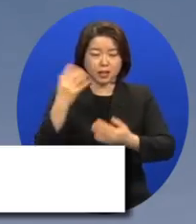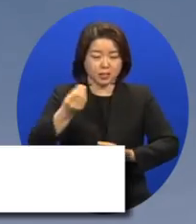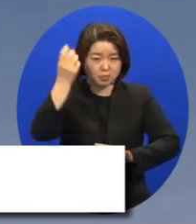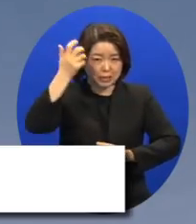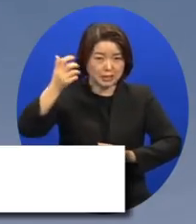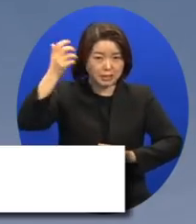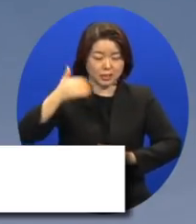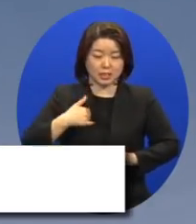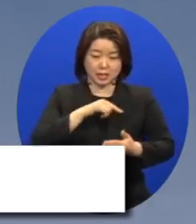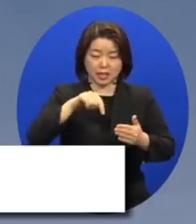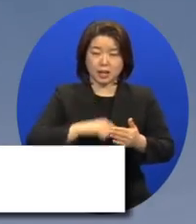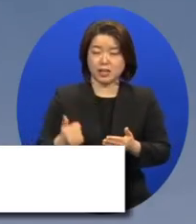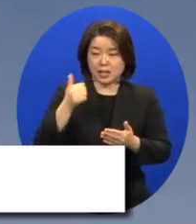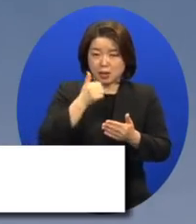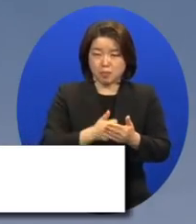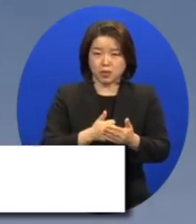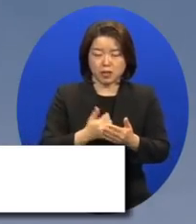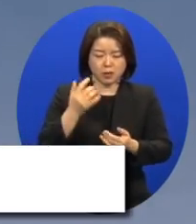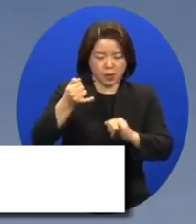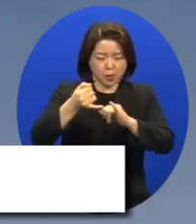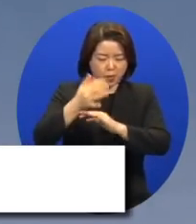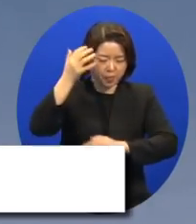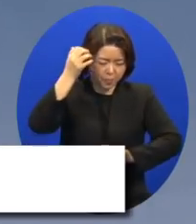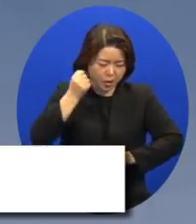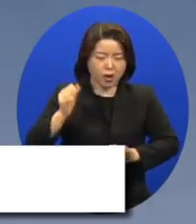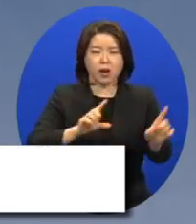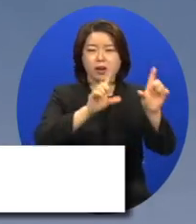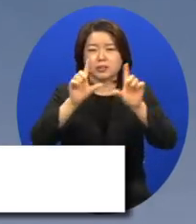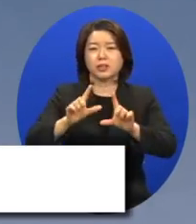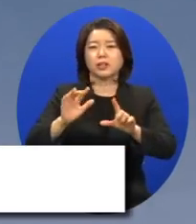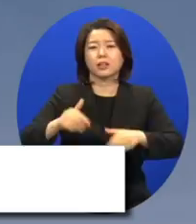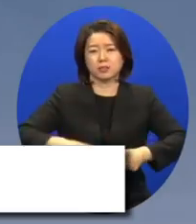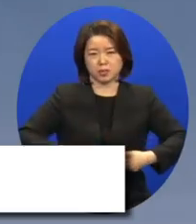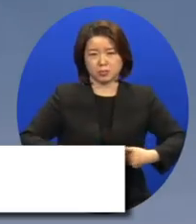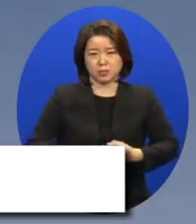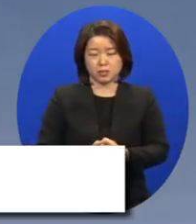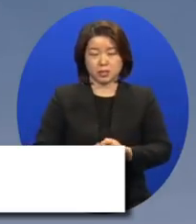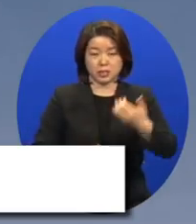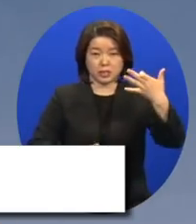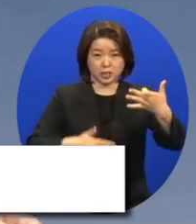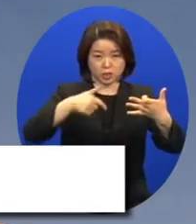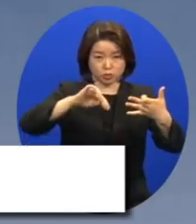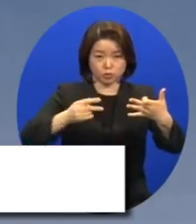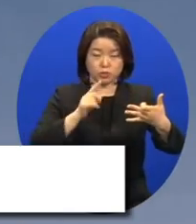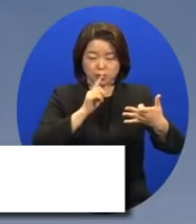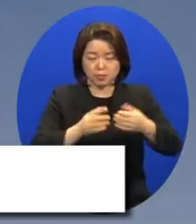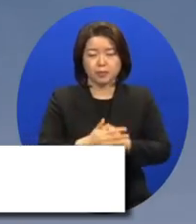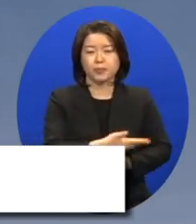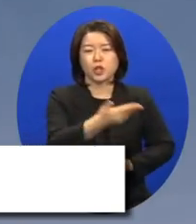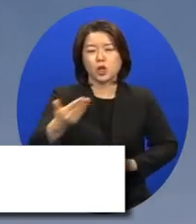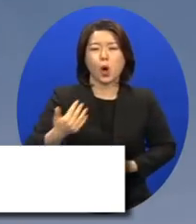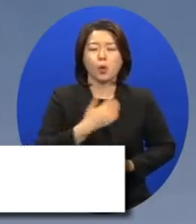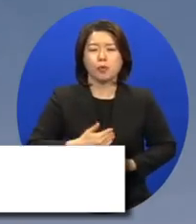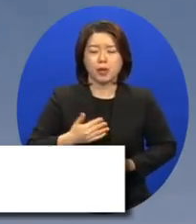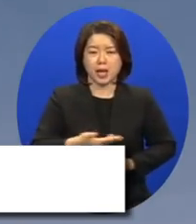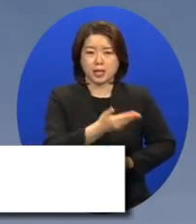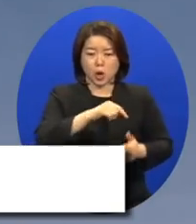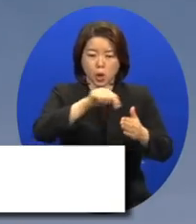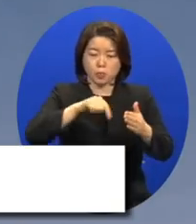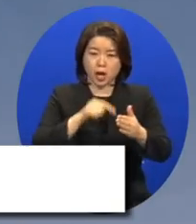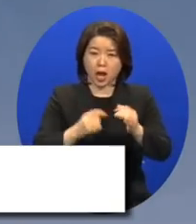거하시는 것을 명심하고 살아야 합니다 19절 말씀 에 여러분의 몸은 여러분 안에 계신